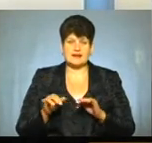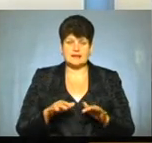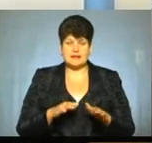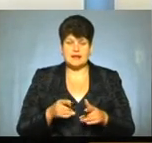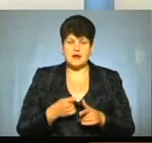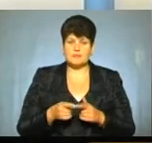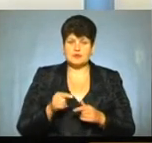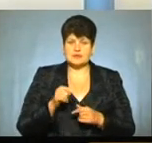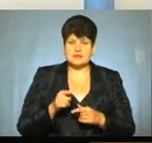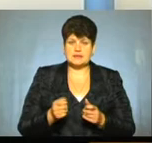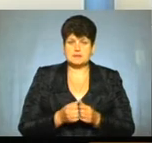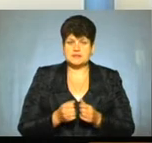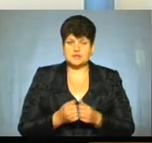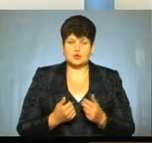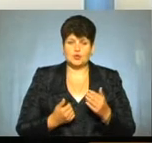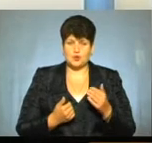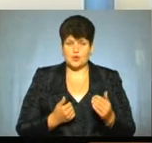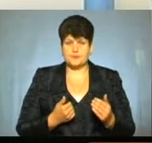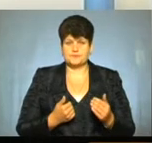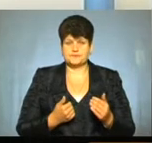діяльності, або ті, які близькі до нього.